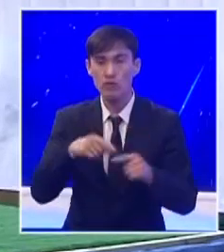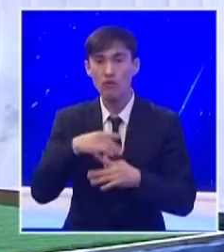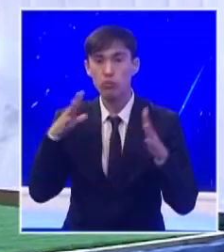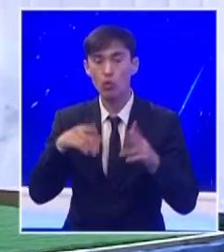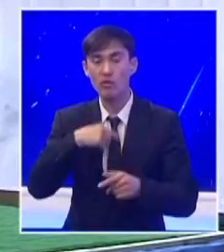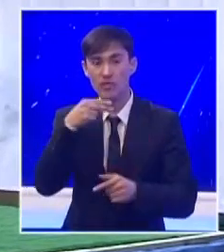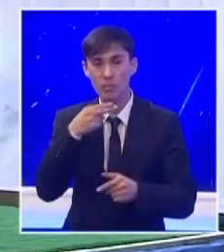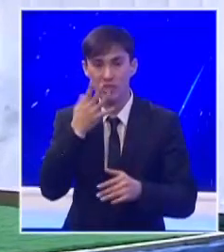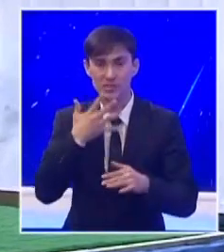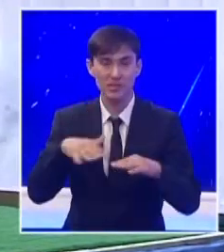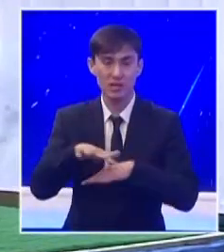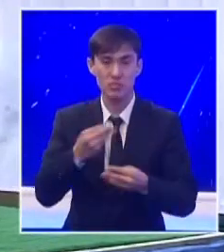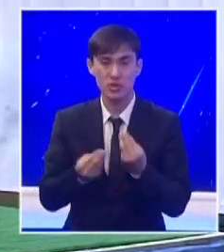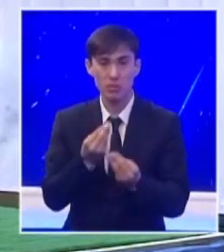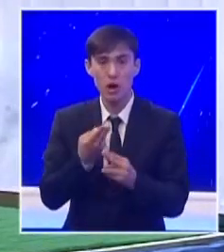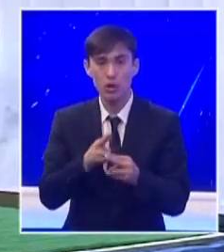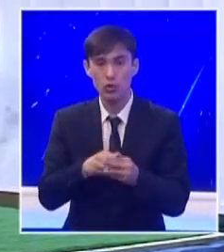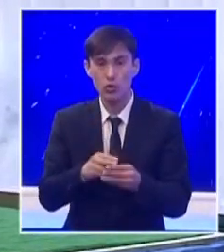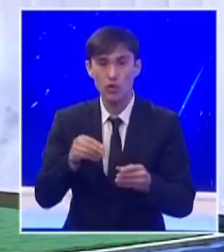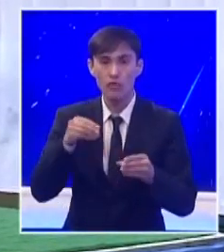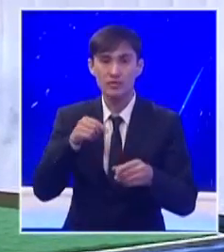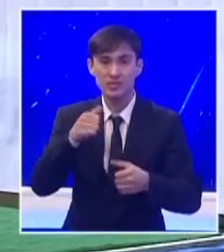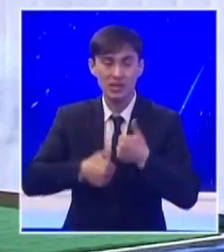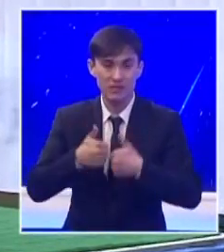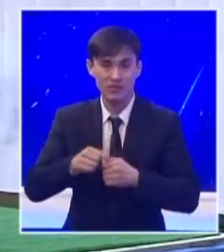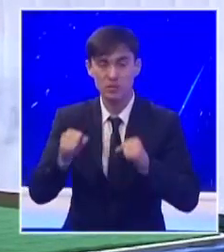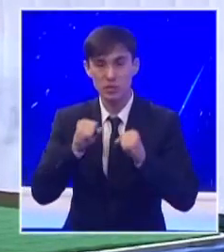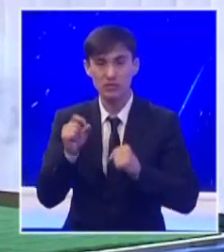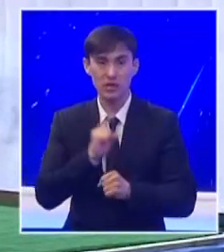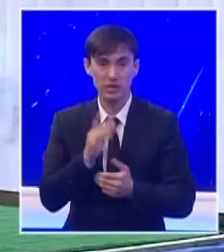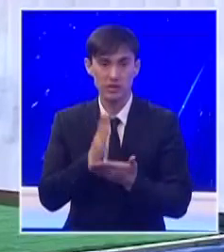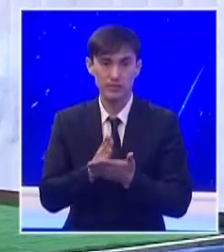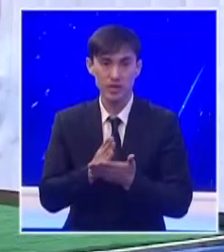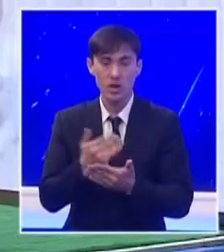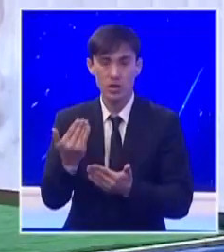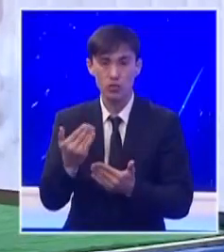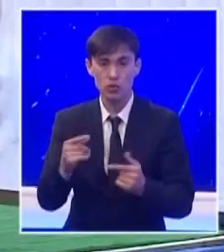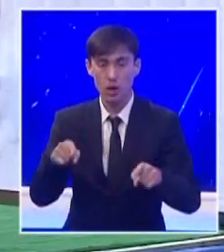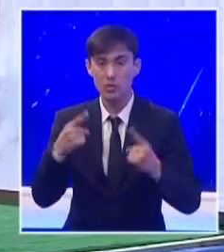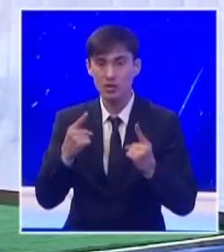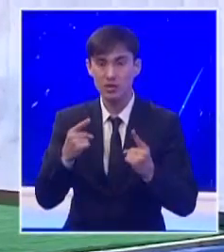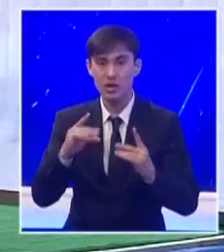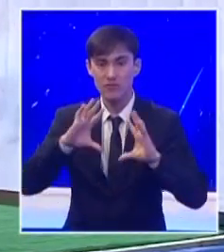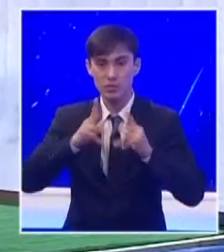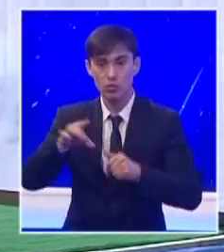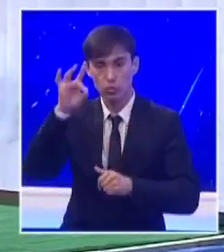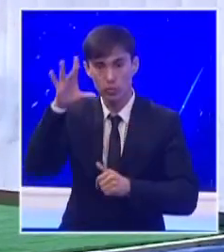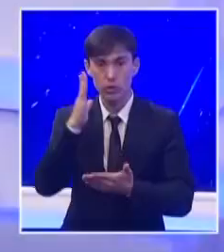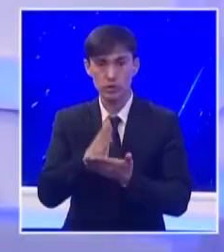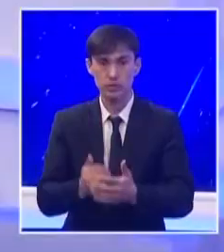огромное внимание национальным играм, которые носят соревновательный и спортивный характер. Ведь они уже обрели всемирную